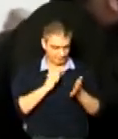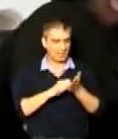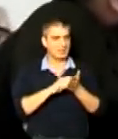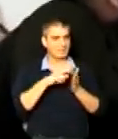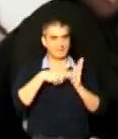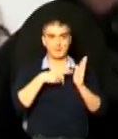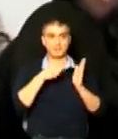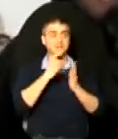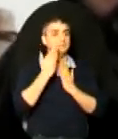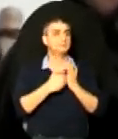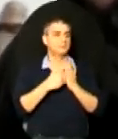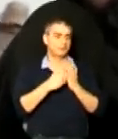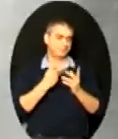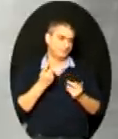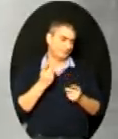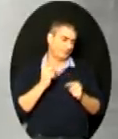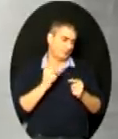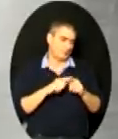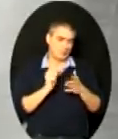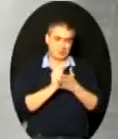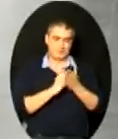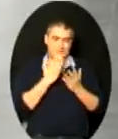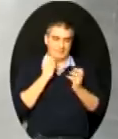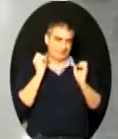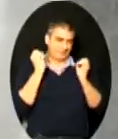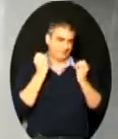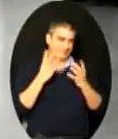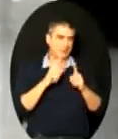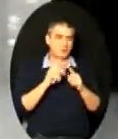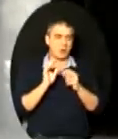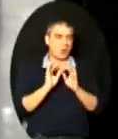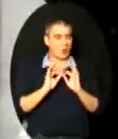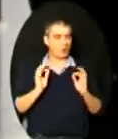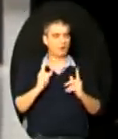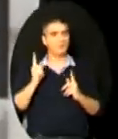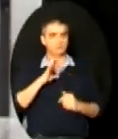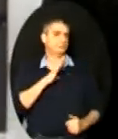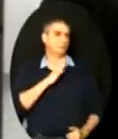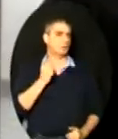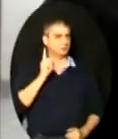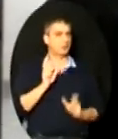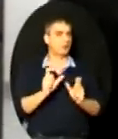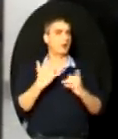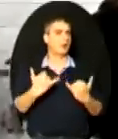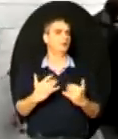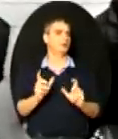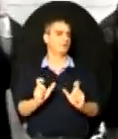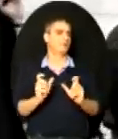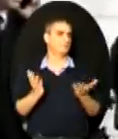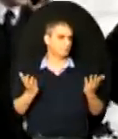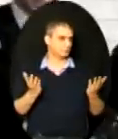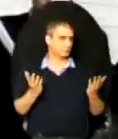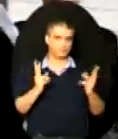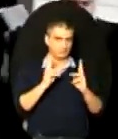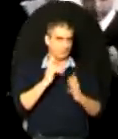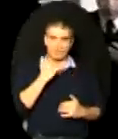איזשהו מאמר, הם מסמכים עילגים, מאוד מאוד בתוליים עדיין, אבל זה מסוכן, וצריך לעצור את זה עכשיו. רק